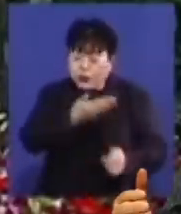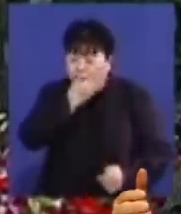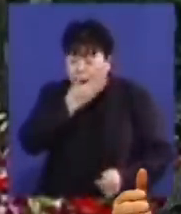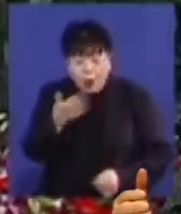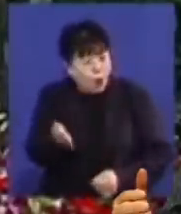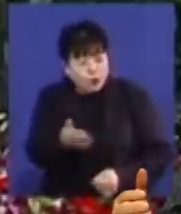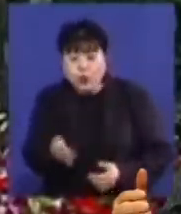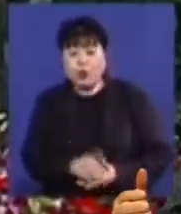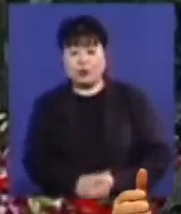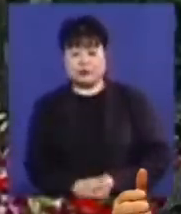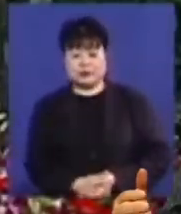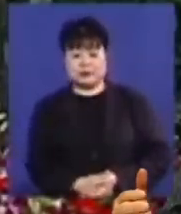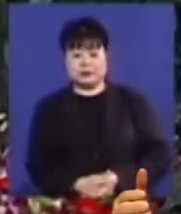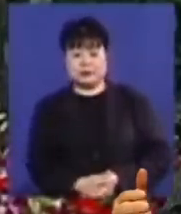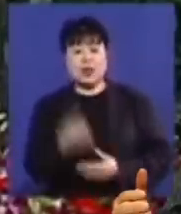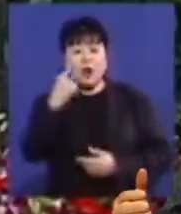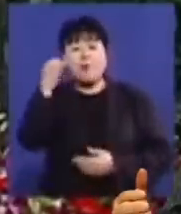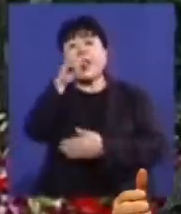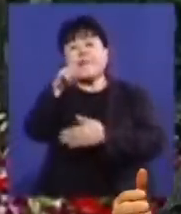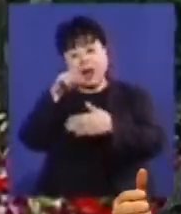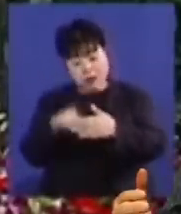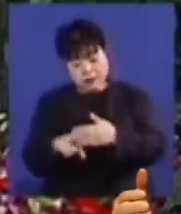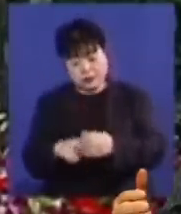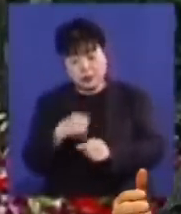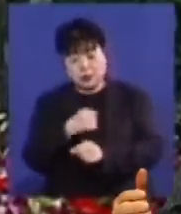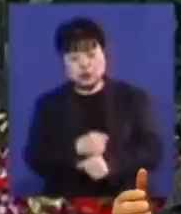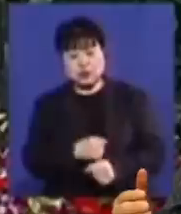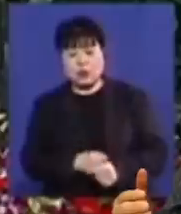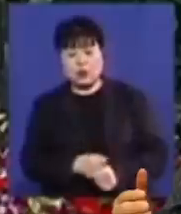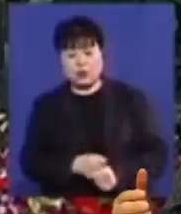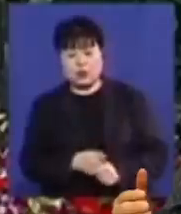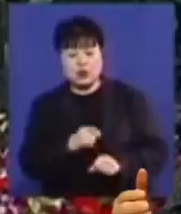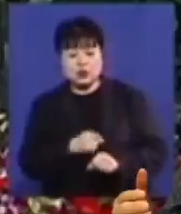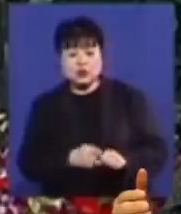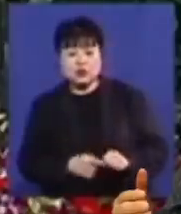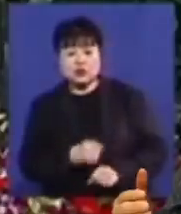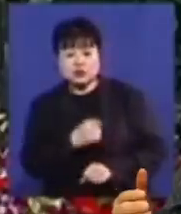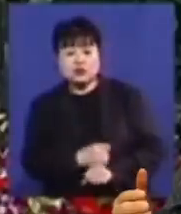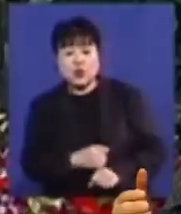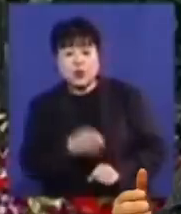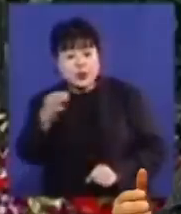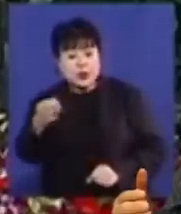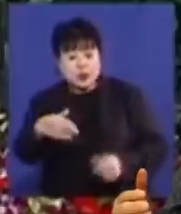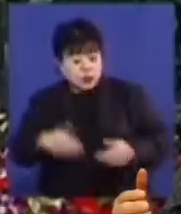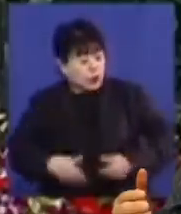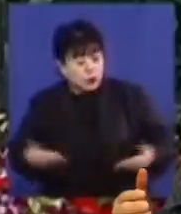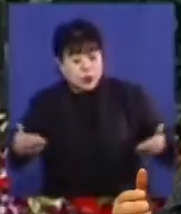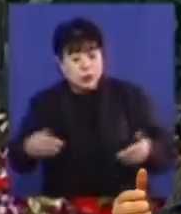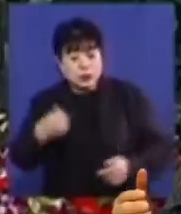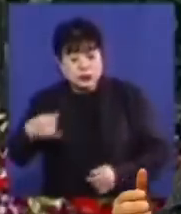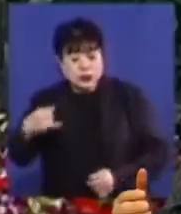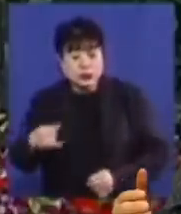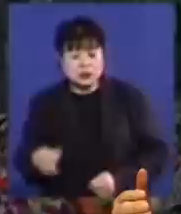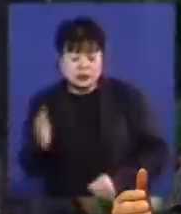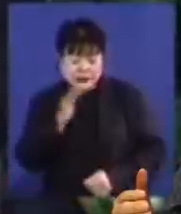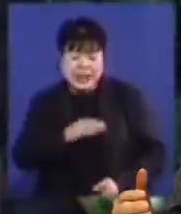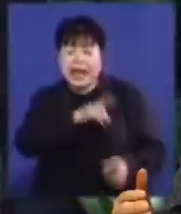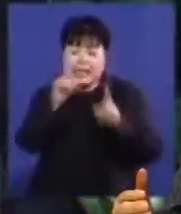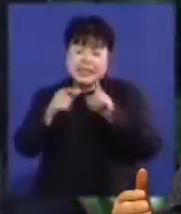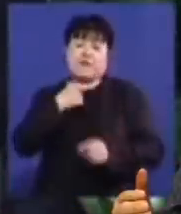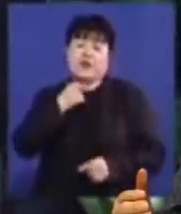없습니다. 그러고 난 다음 그 수고의 대가를 바라느냐? 대가를 바라지 않습니다. 자식들이 잘 살면